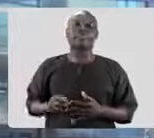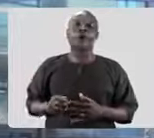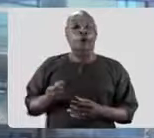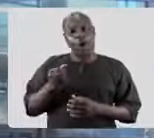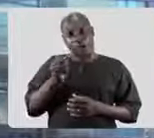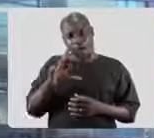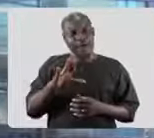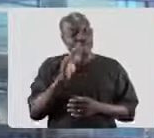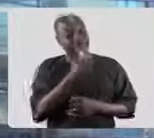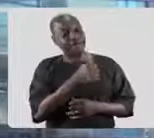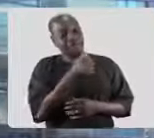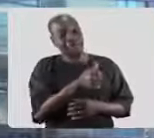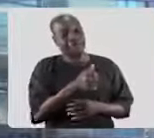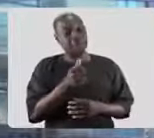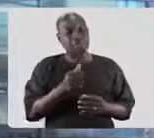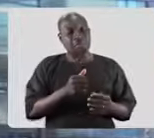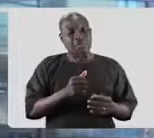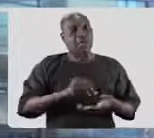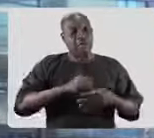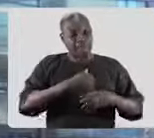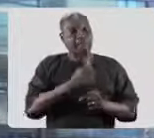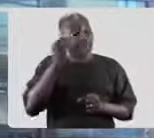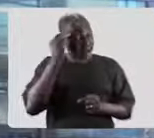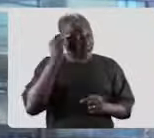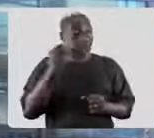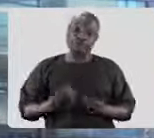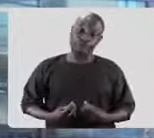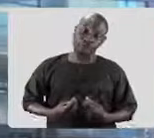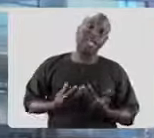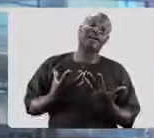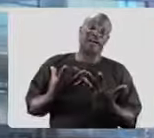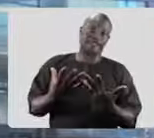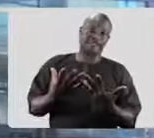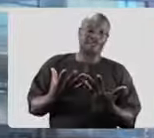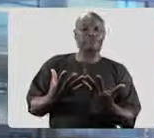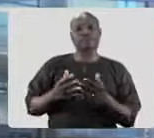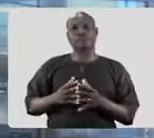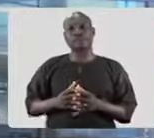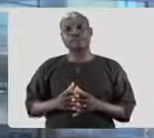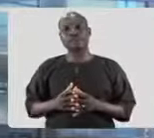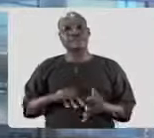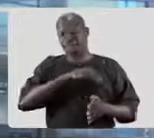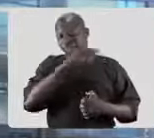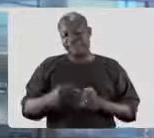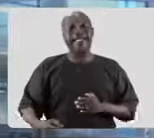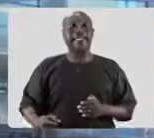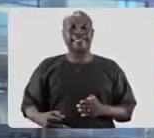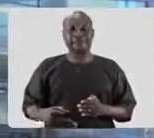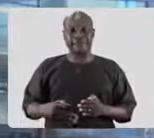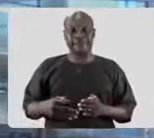And as a one yampo, and wo ye waje se. Wababa afore ediama u nyankopon. Eko wi ase